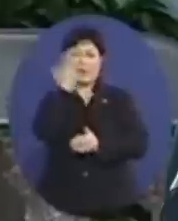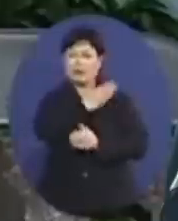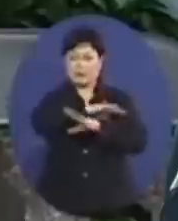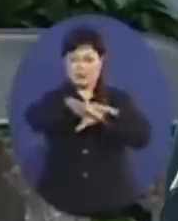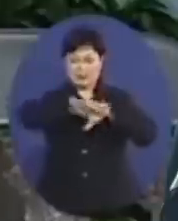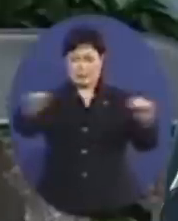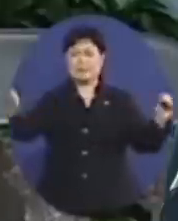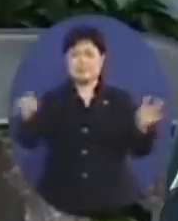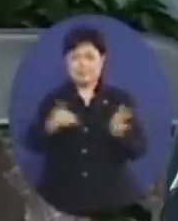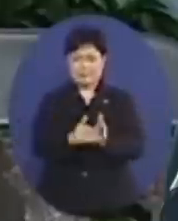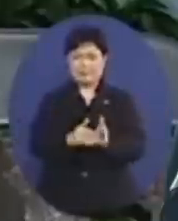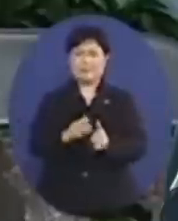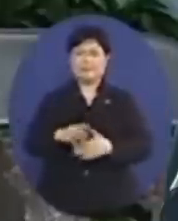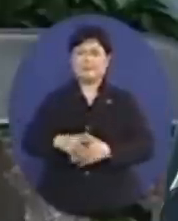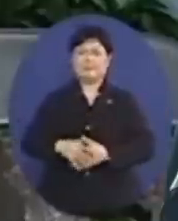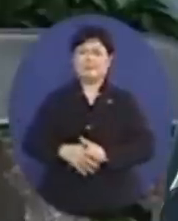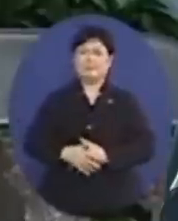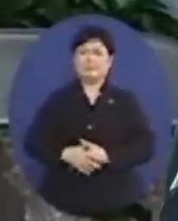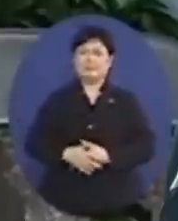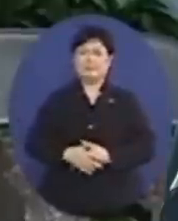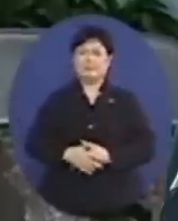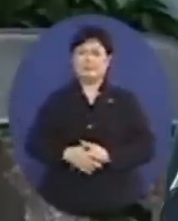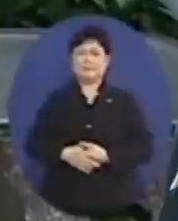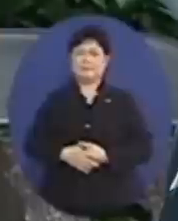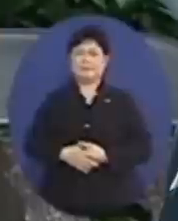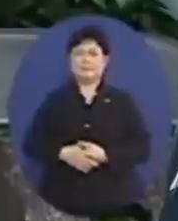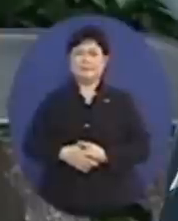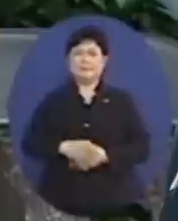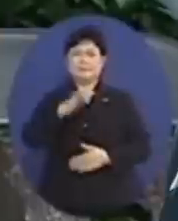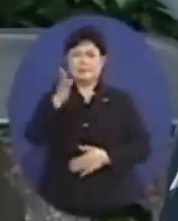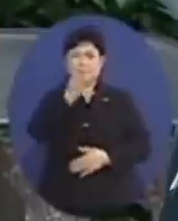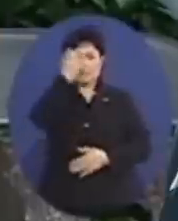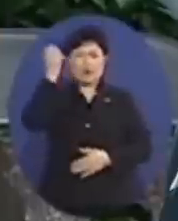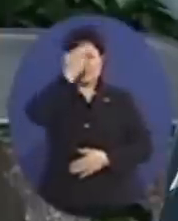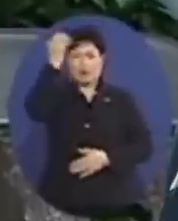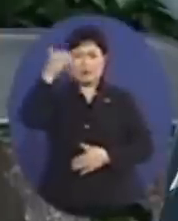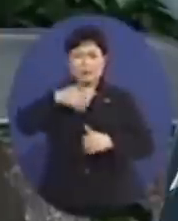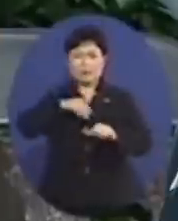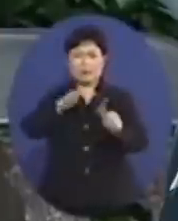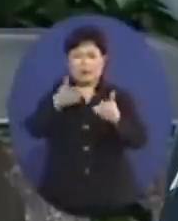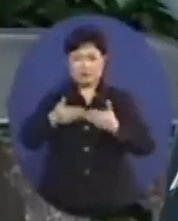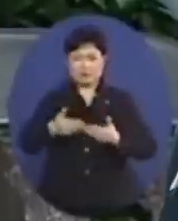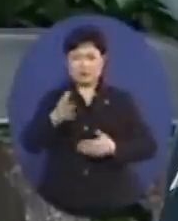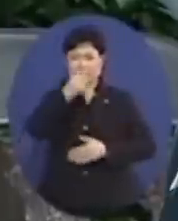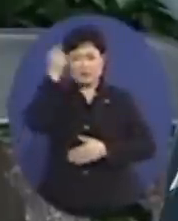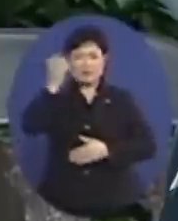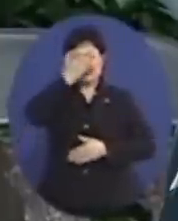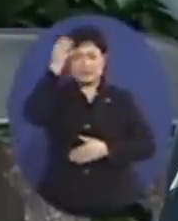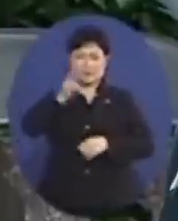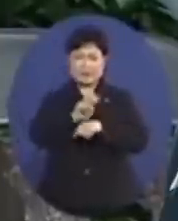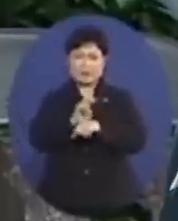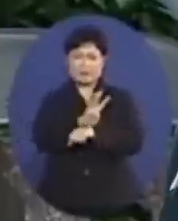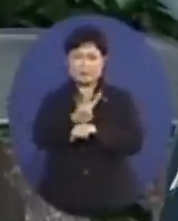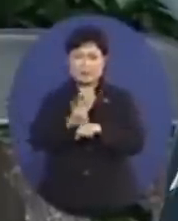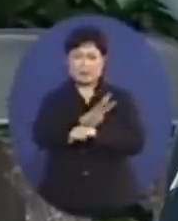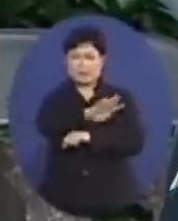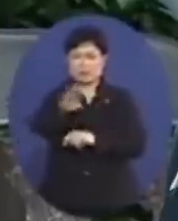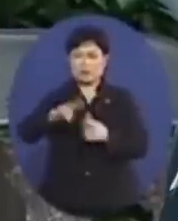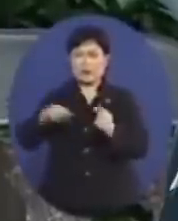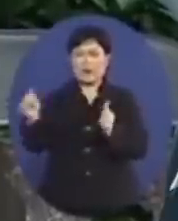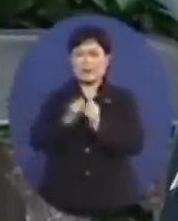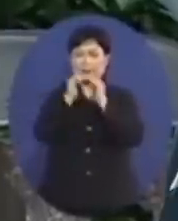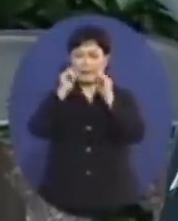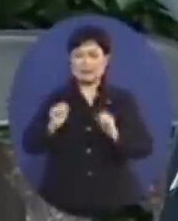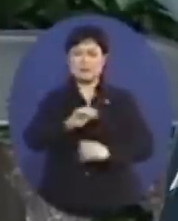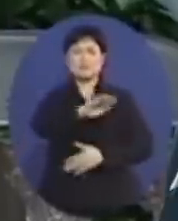그리고 성령을 보내셔서 성령이 24시간 우리와 같이 있으면서